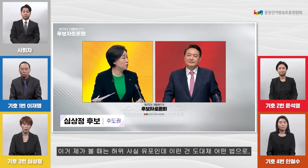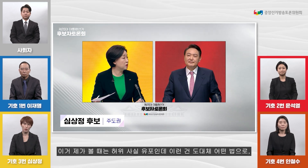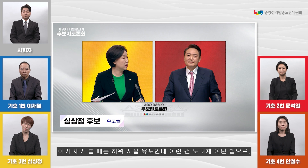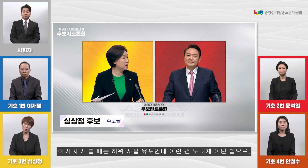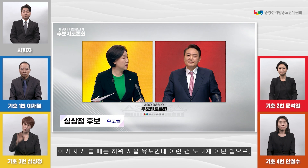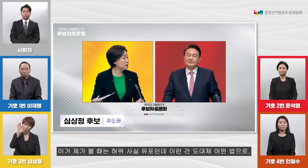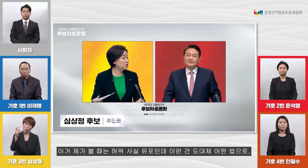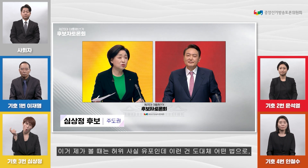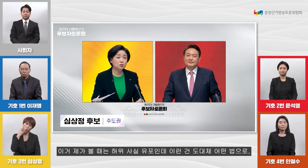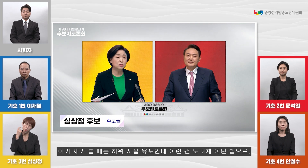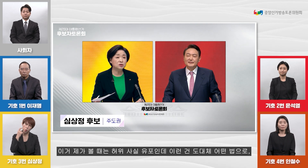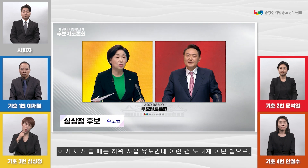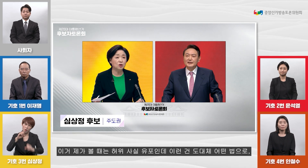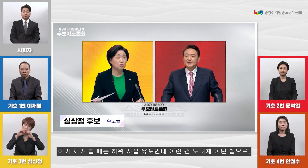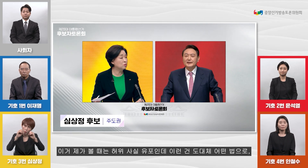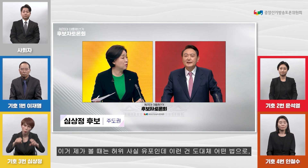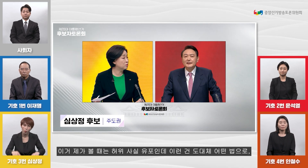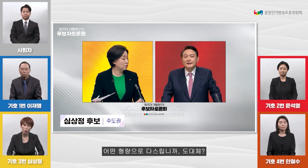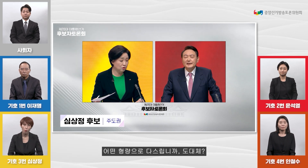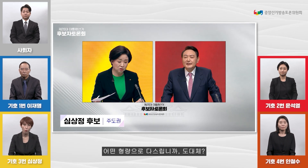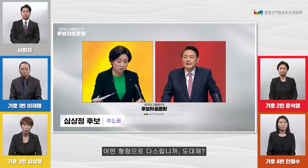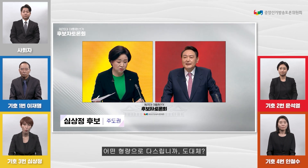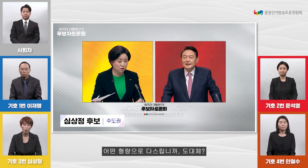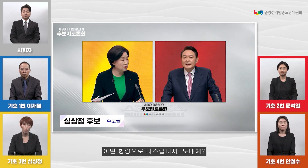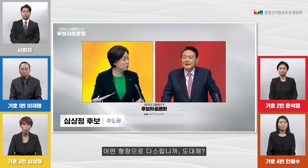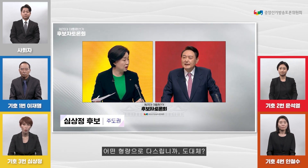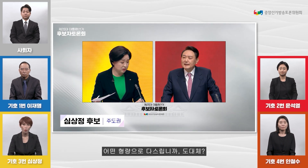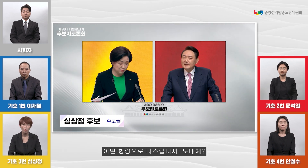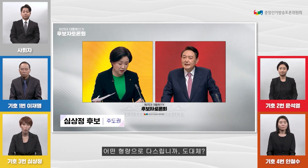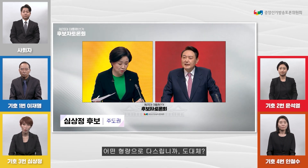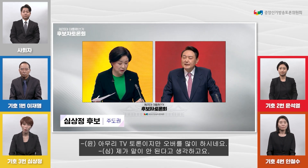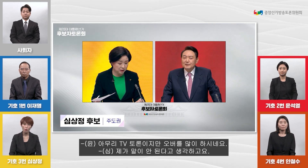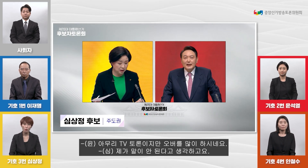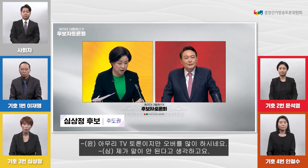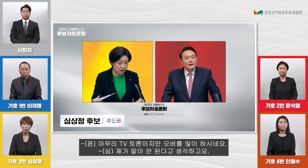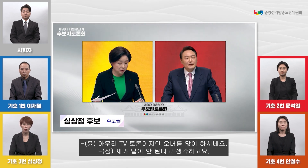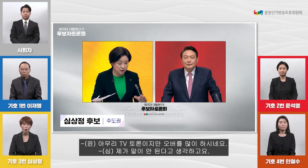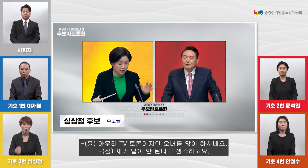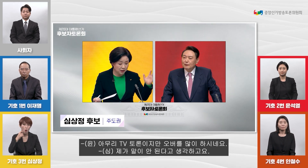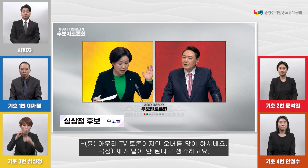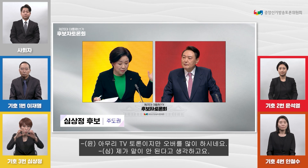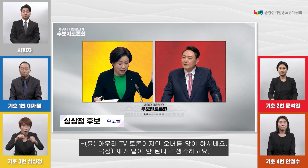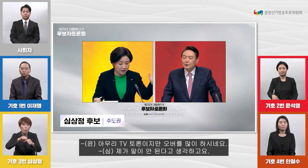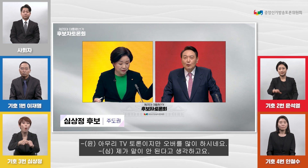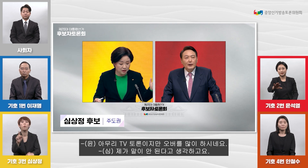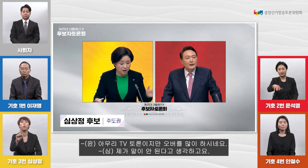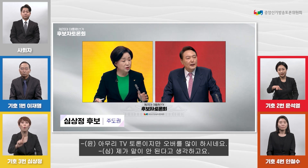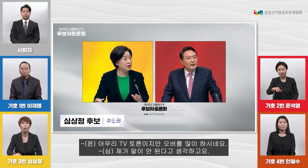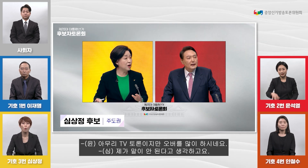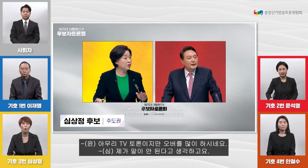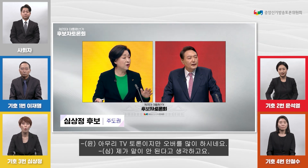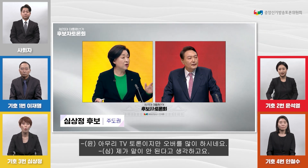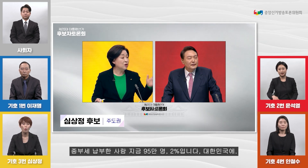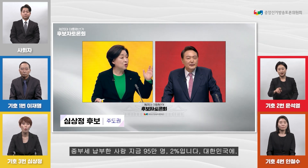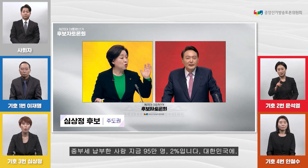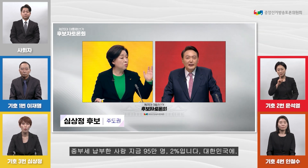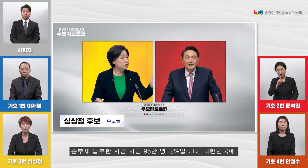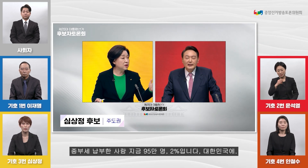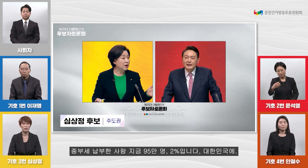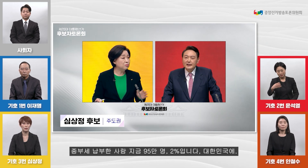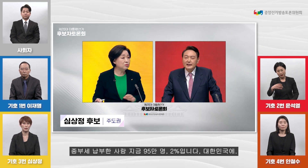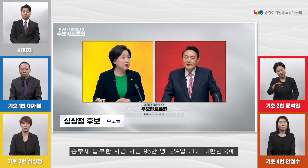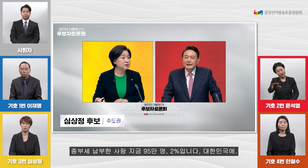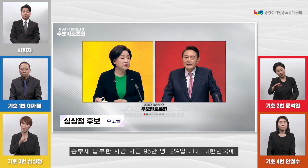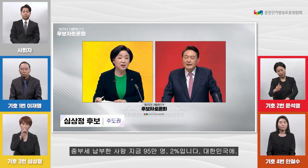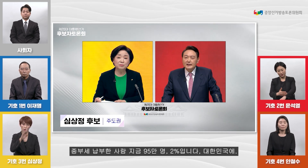허위사실 유포인데 이런 건 도대체 어떤 법으로 어떤 형량으로 다스립니까 도대체? 그러니까 제가 말이 안 된다고 생각하고요.